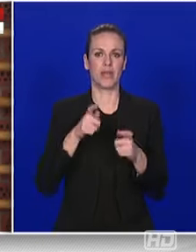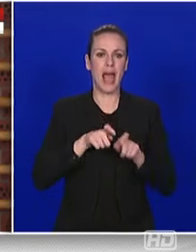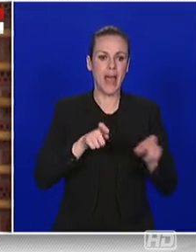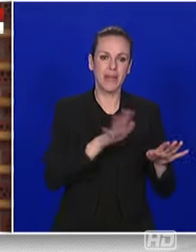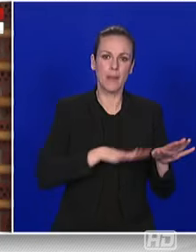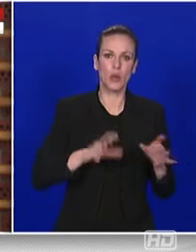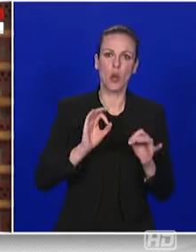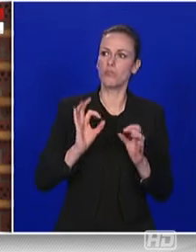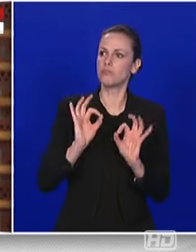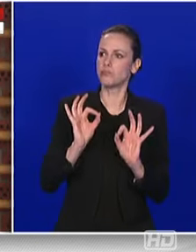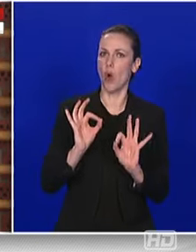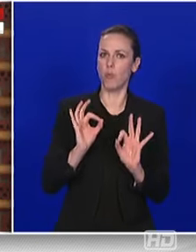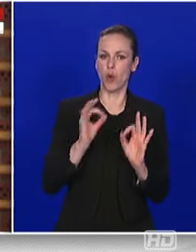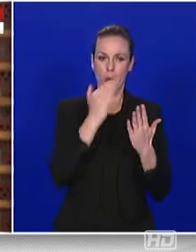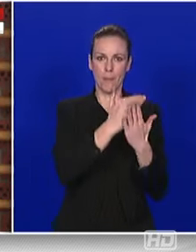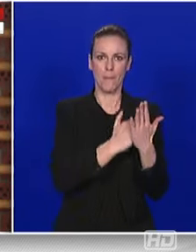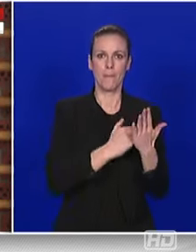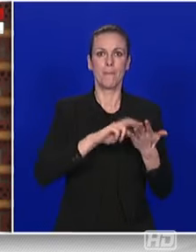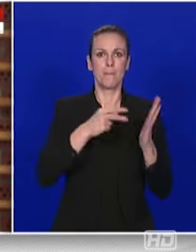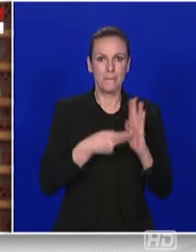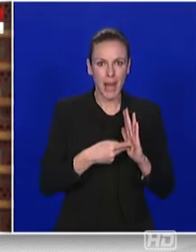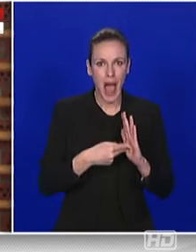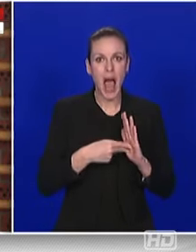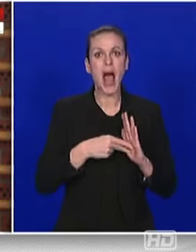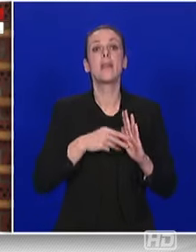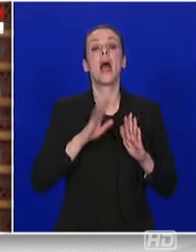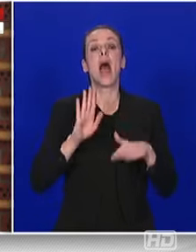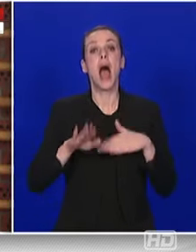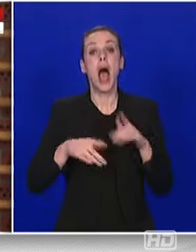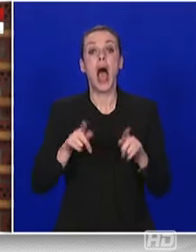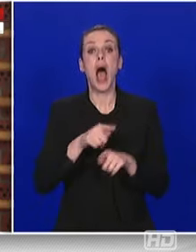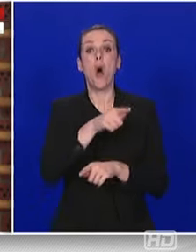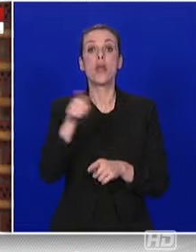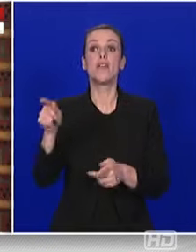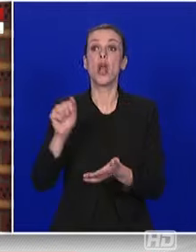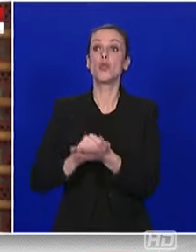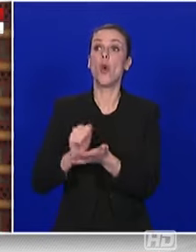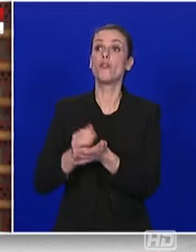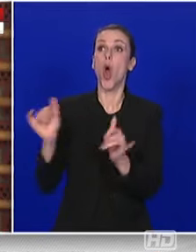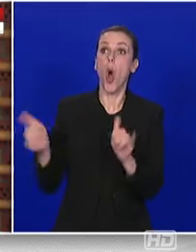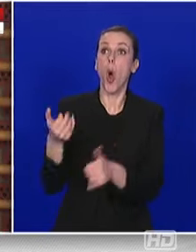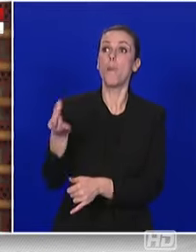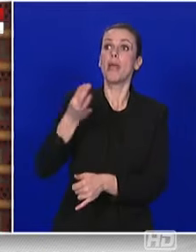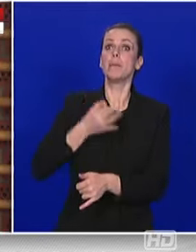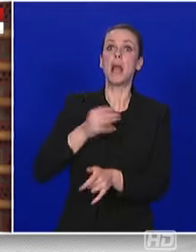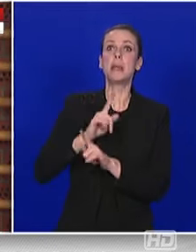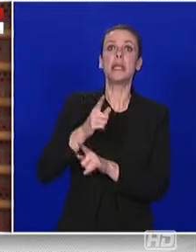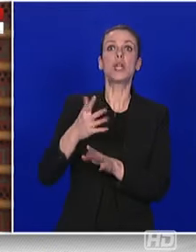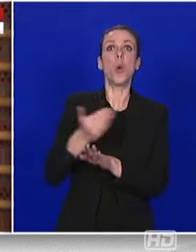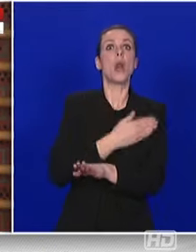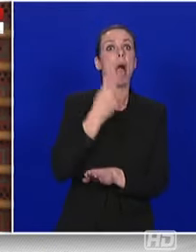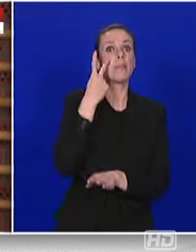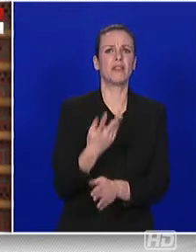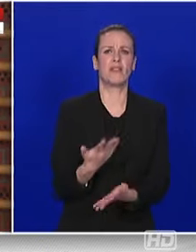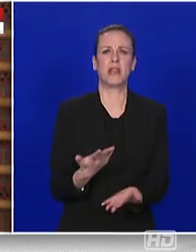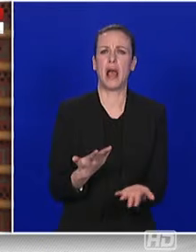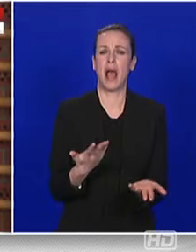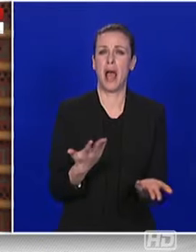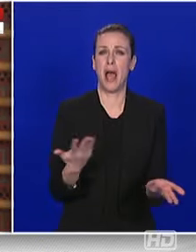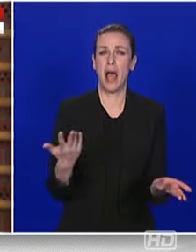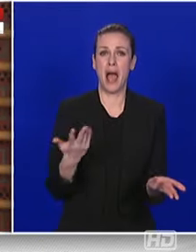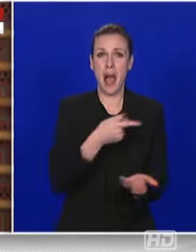bismo došli u situaciju da se to dogodi, a onda nas opet vi na presici pitate kako to niste predvidjeli, pa mogli ste,